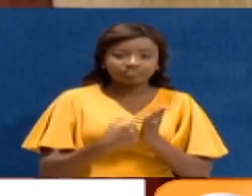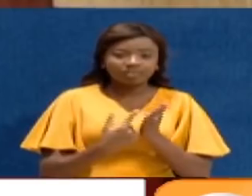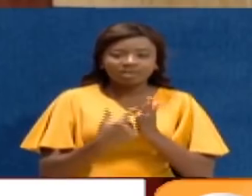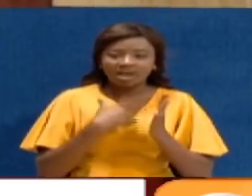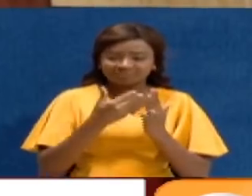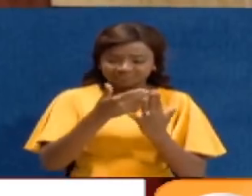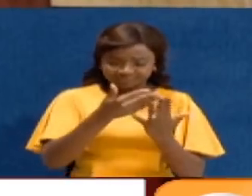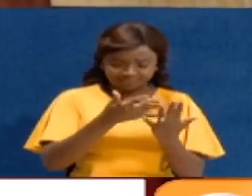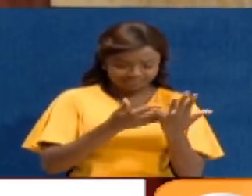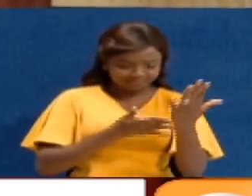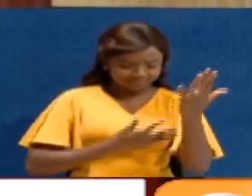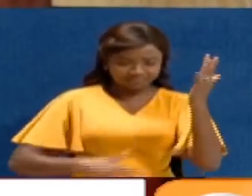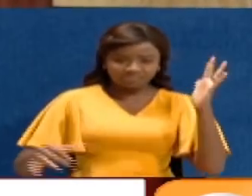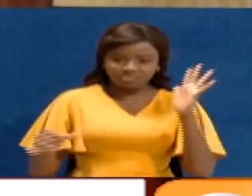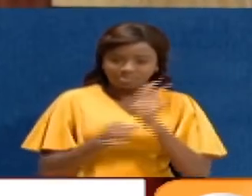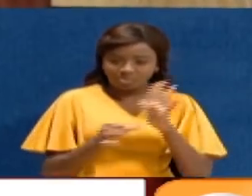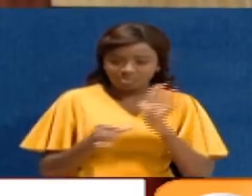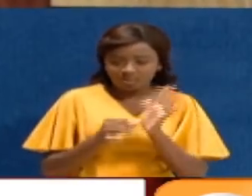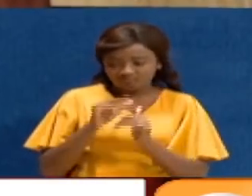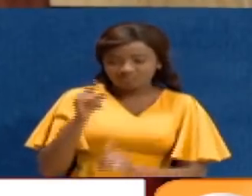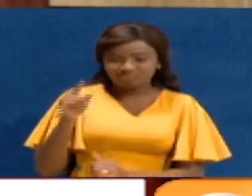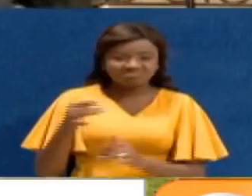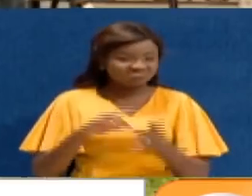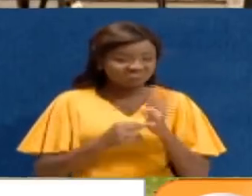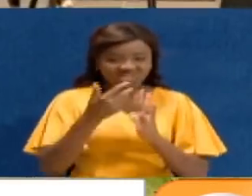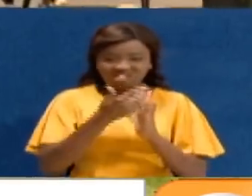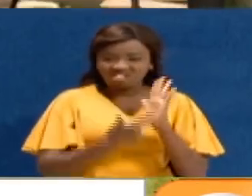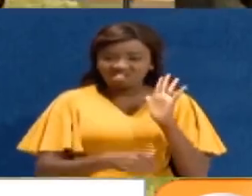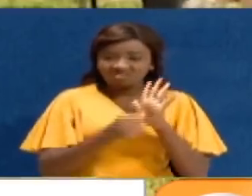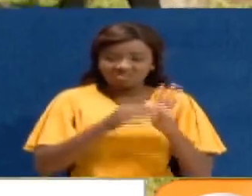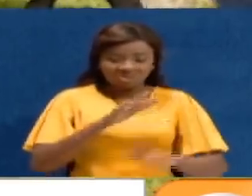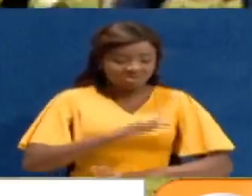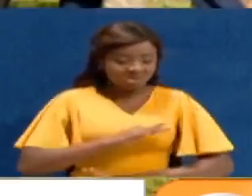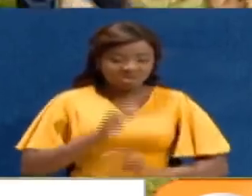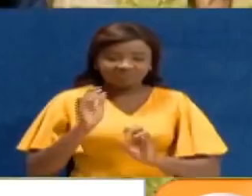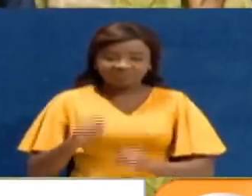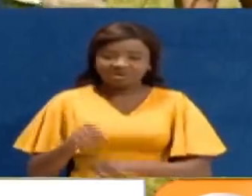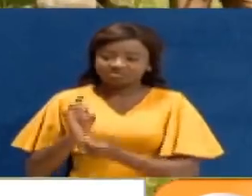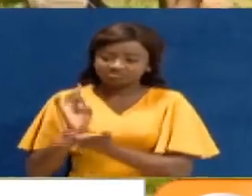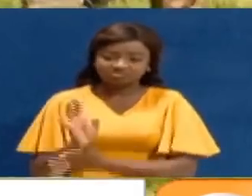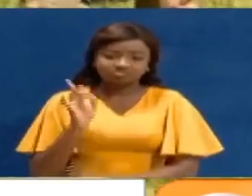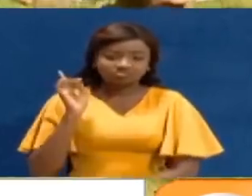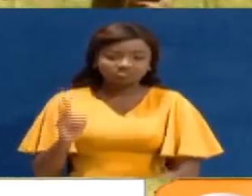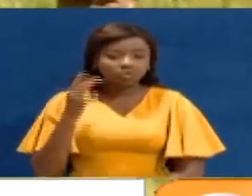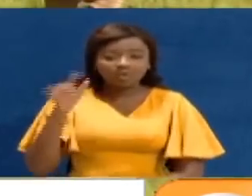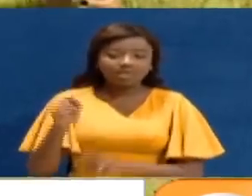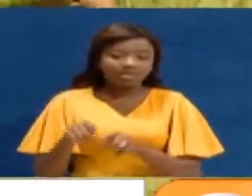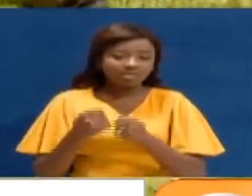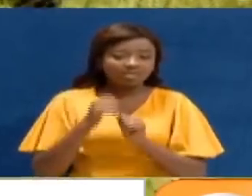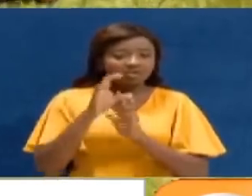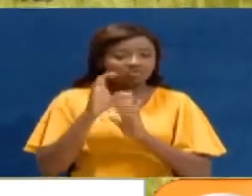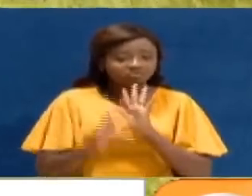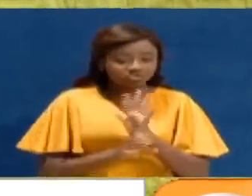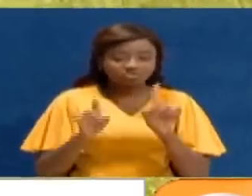amewasilisha misururu ya madai yanayosema yanatosha kumbandua Sonko mamlakani, ikiwemo kukiuka katiba na sheria